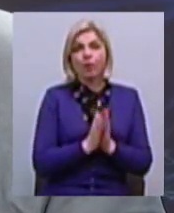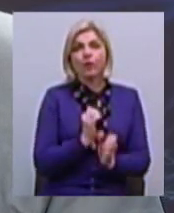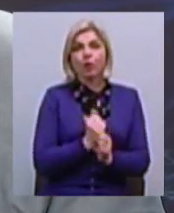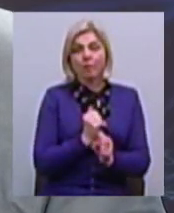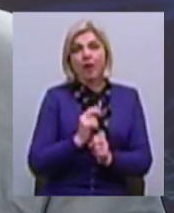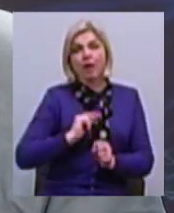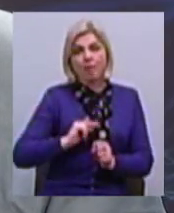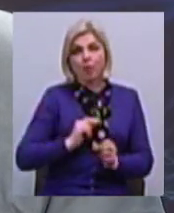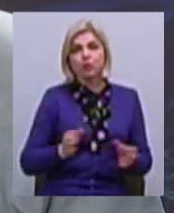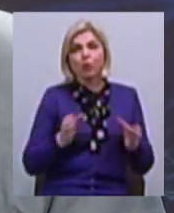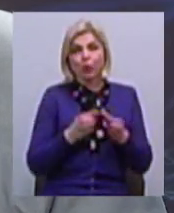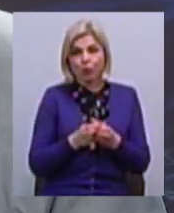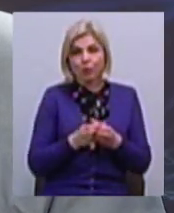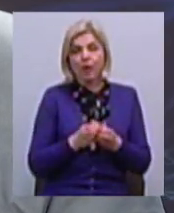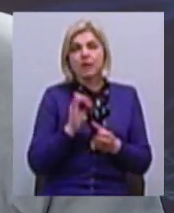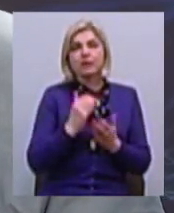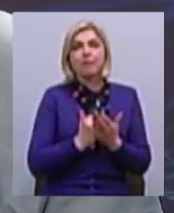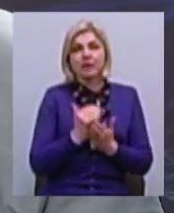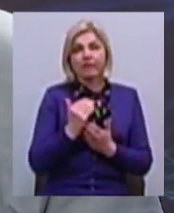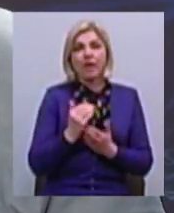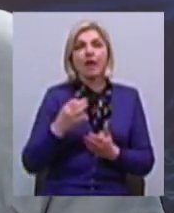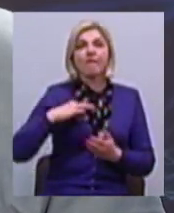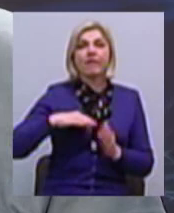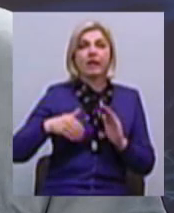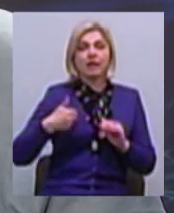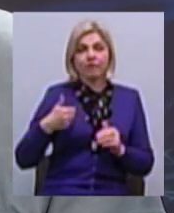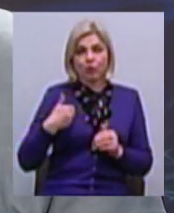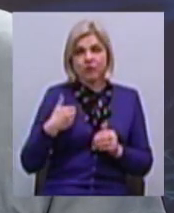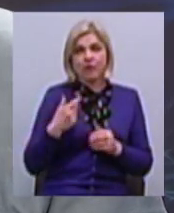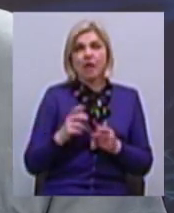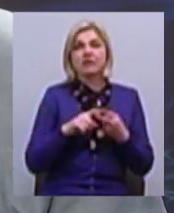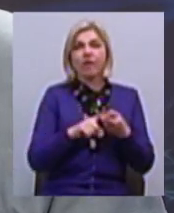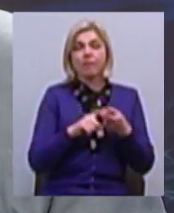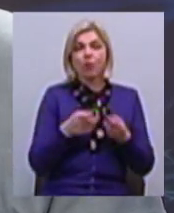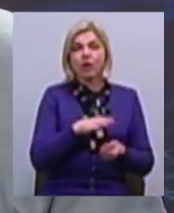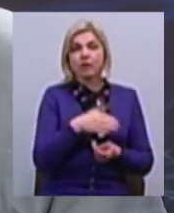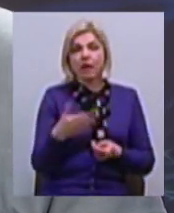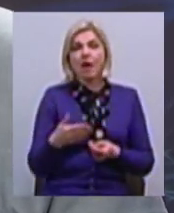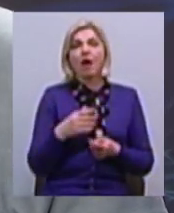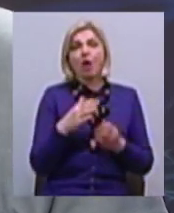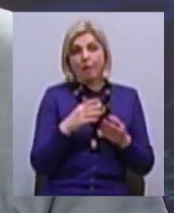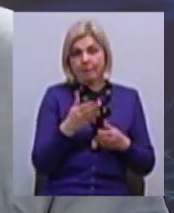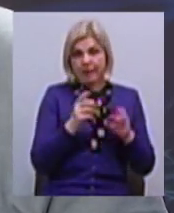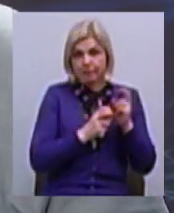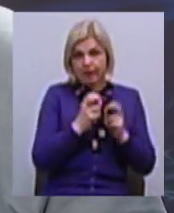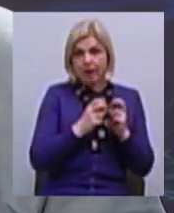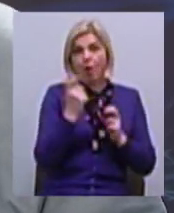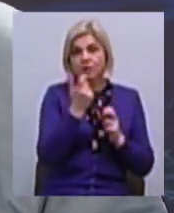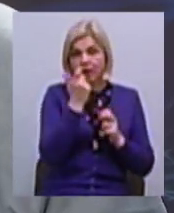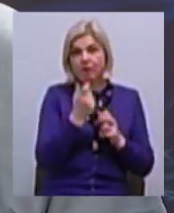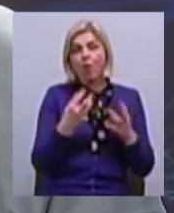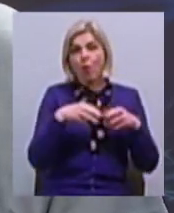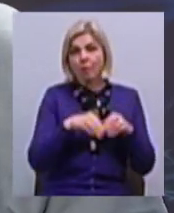робочу групу з підвищення ефективності взаємодії між підприємством морегосподарського комплексу та громадою